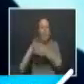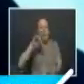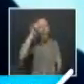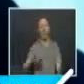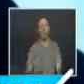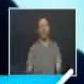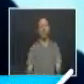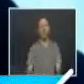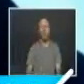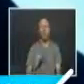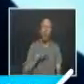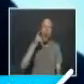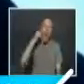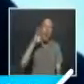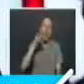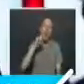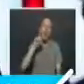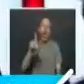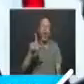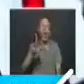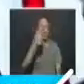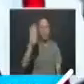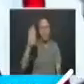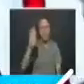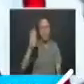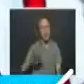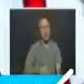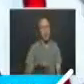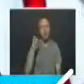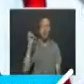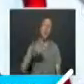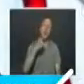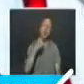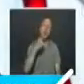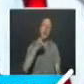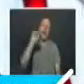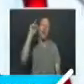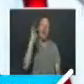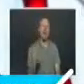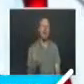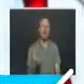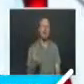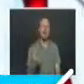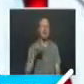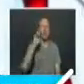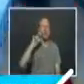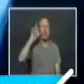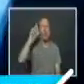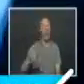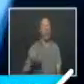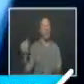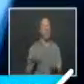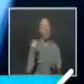אדון, אני לא יודע כבר איך לקרוא לו, בנימין נתניהו, בא ואמר, בני גנץ, הוא יש עליו דברים,